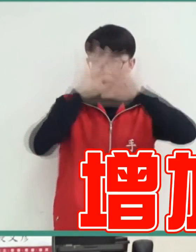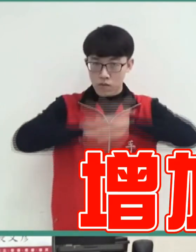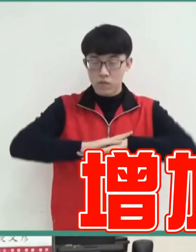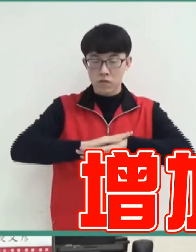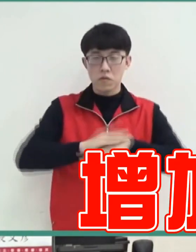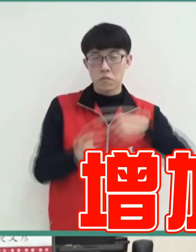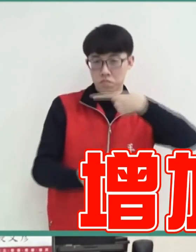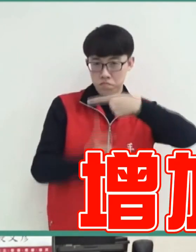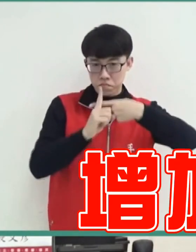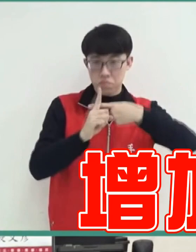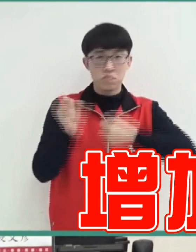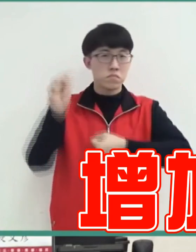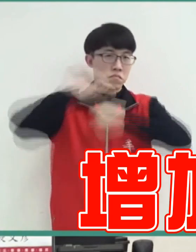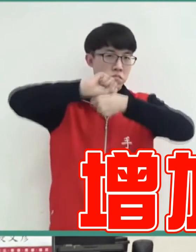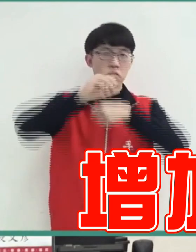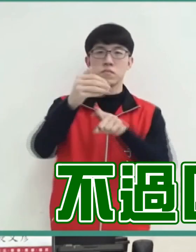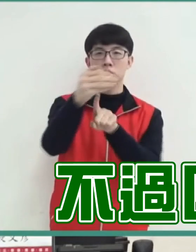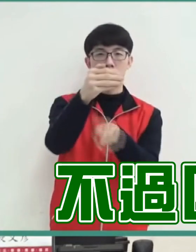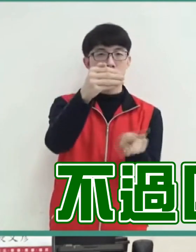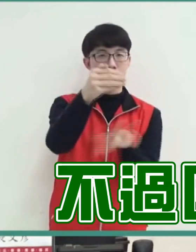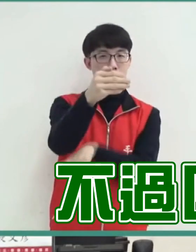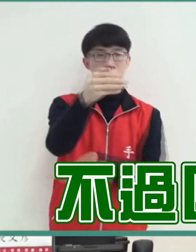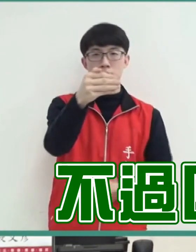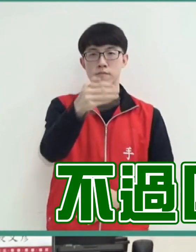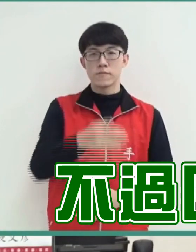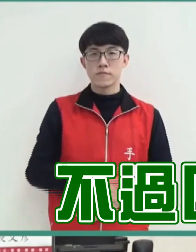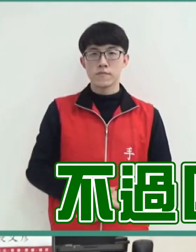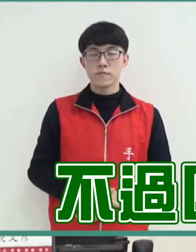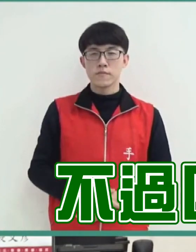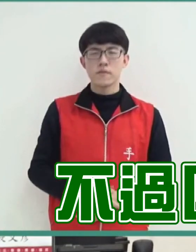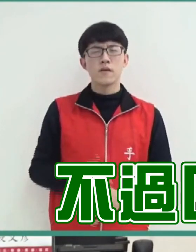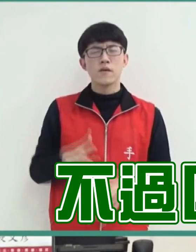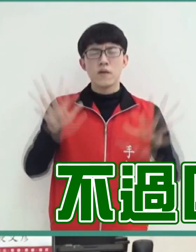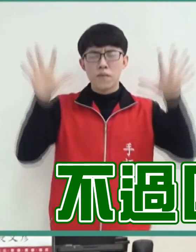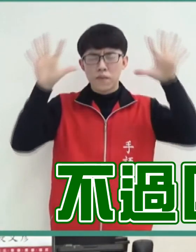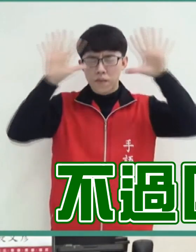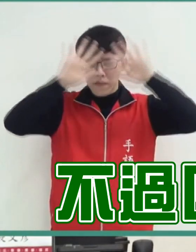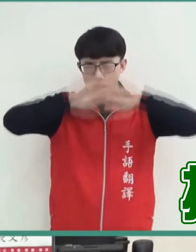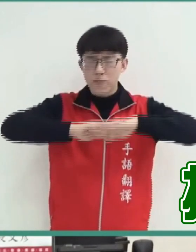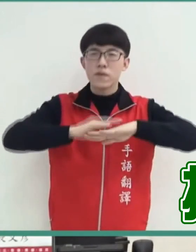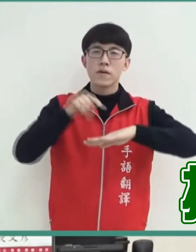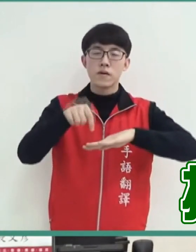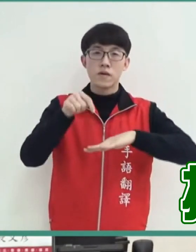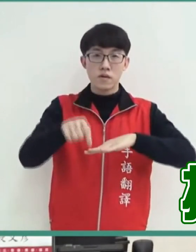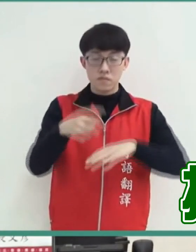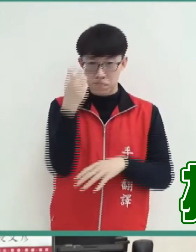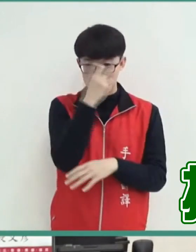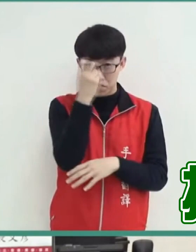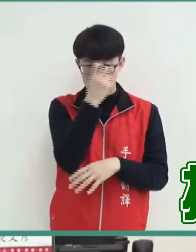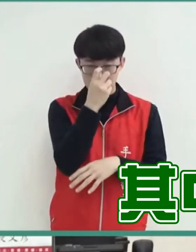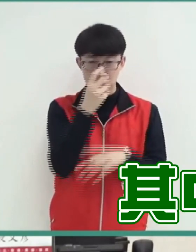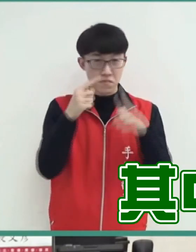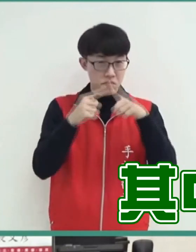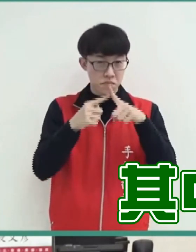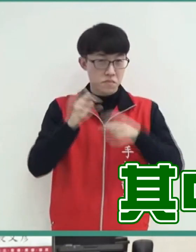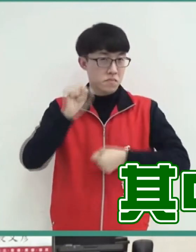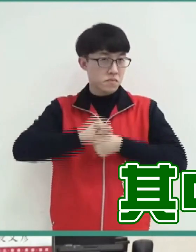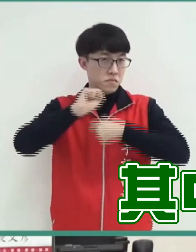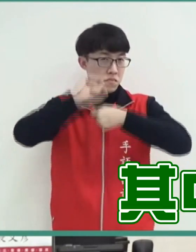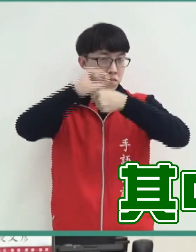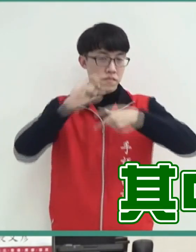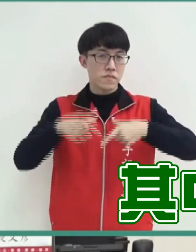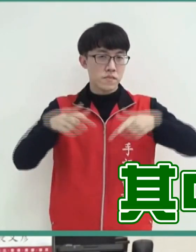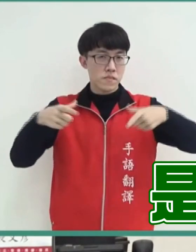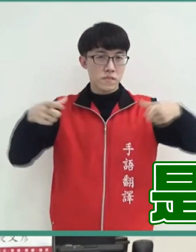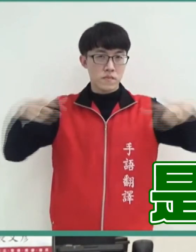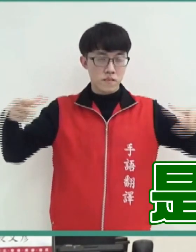9位，那么确诊，那不过因为深夜继续在扩大裁检中，那其中有